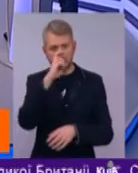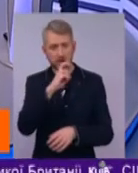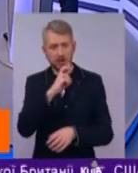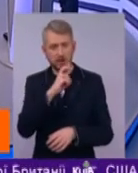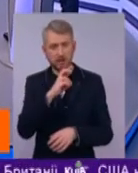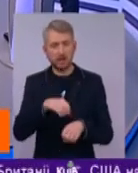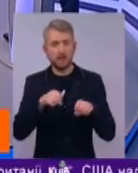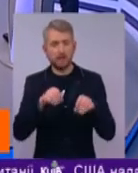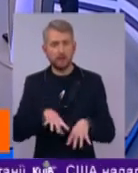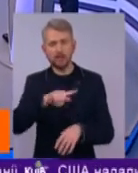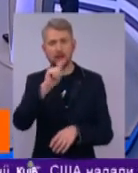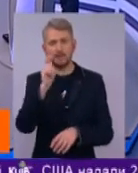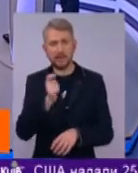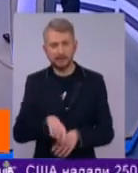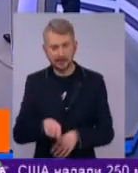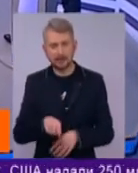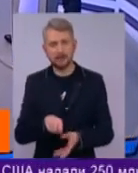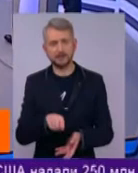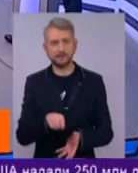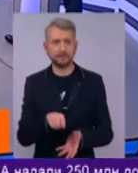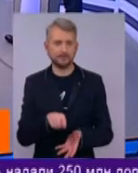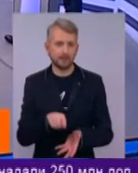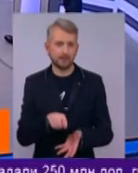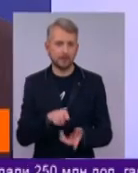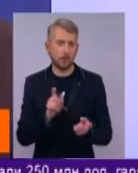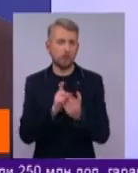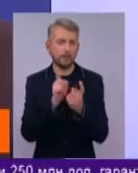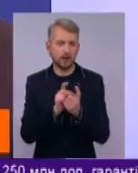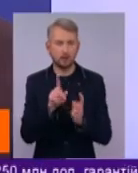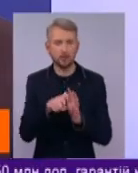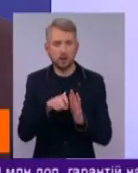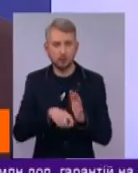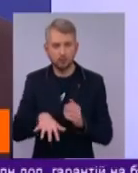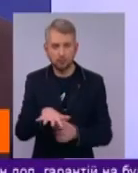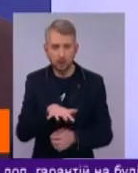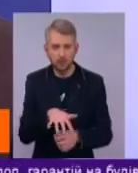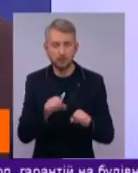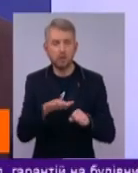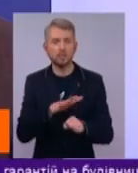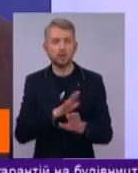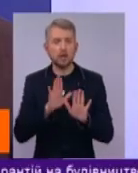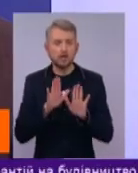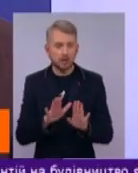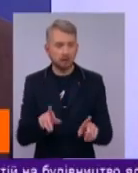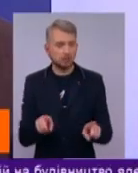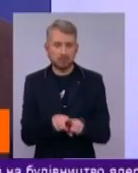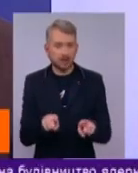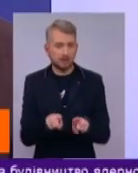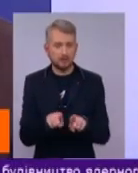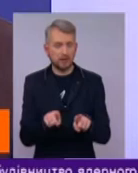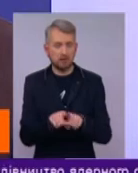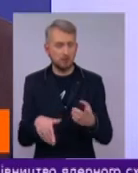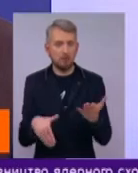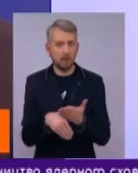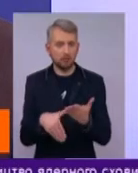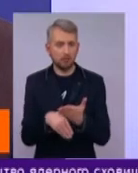вирішення війни, так, конфлікту на Донбасі може бути тільки таким самим